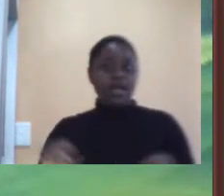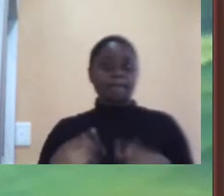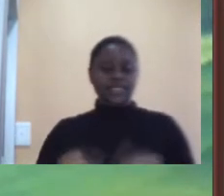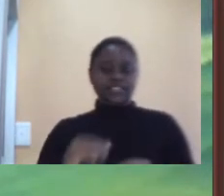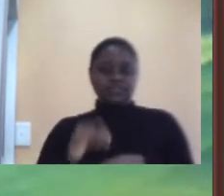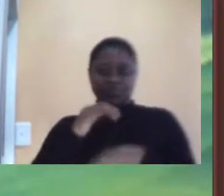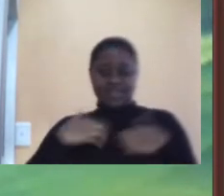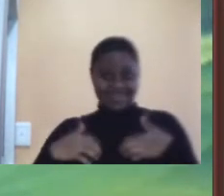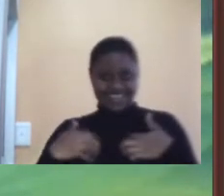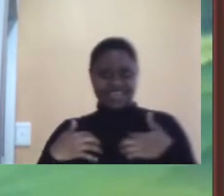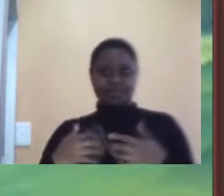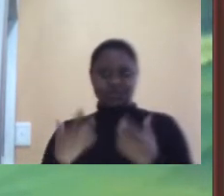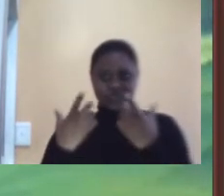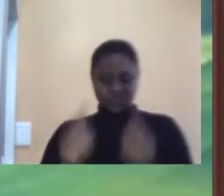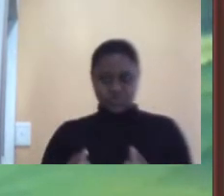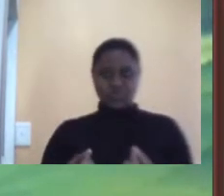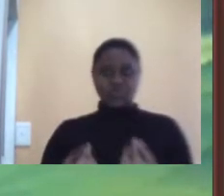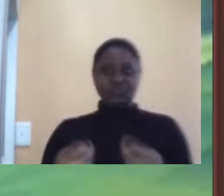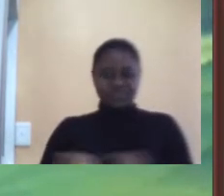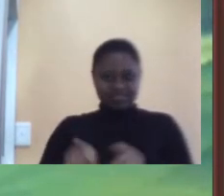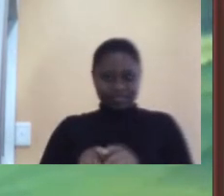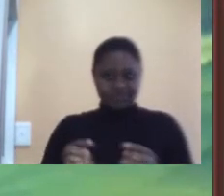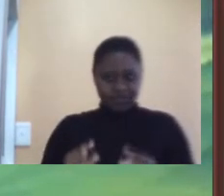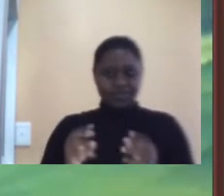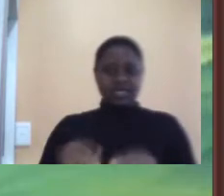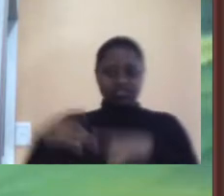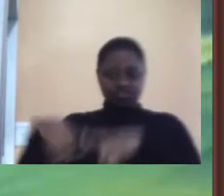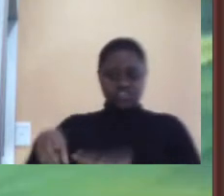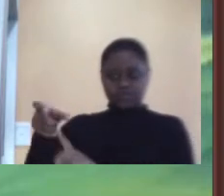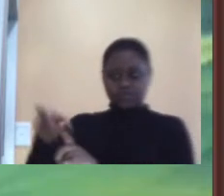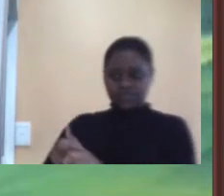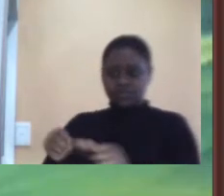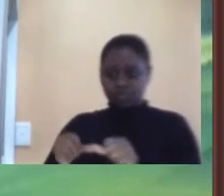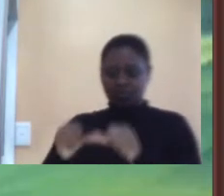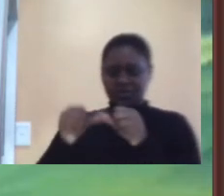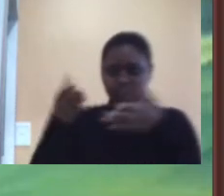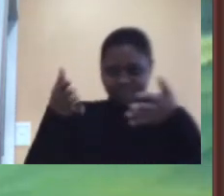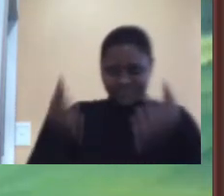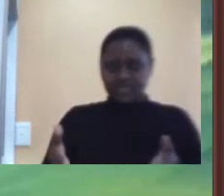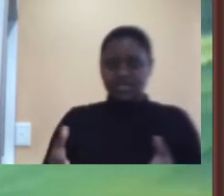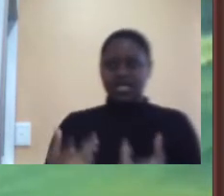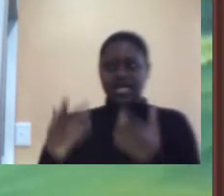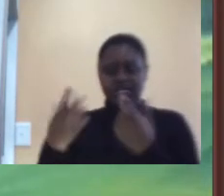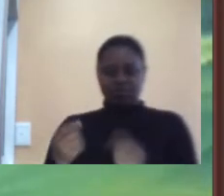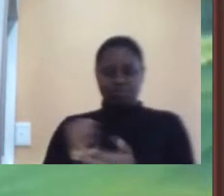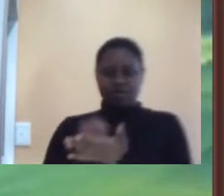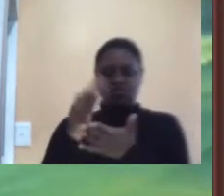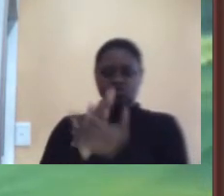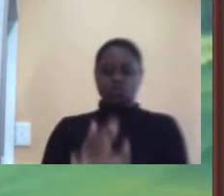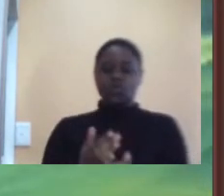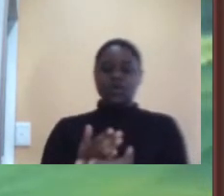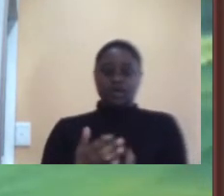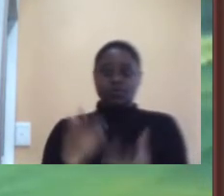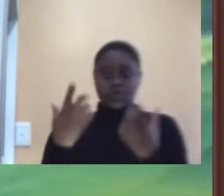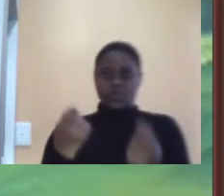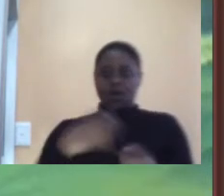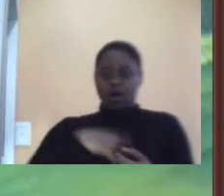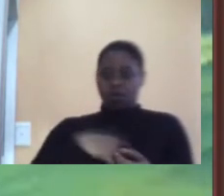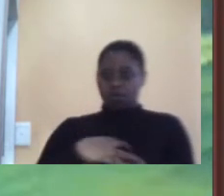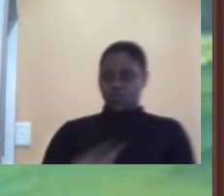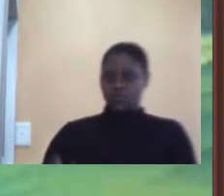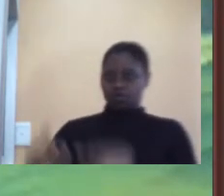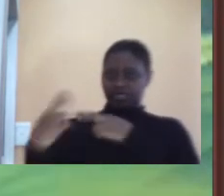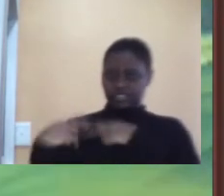ukwenza njalo. Niqhubeke sihlalo, uqhubeke futhi njengosihlalo wethu ukwenza njalo ukuthi siqinisekise ukuthi siyawenza umsebenzi wethu